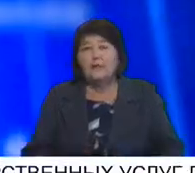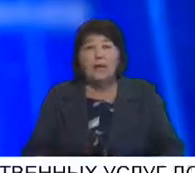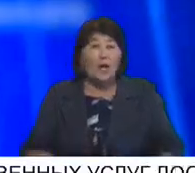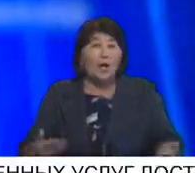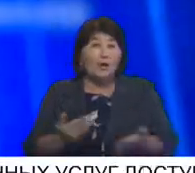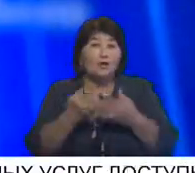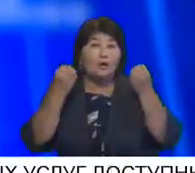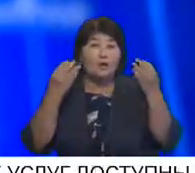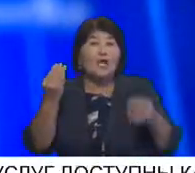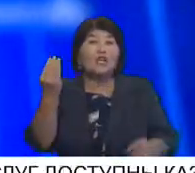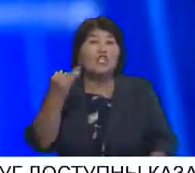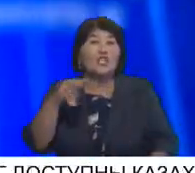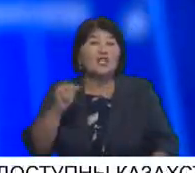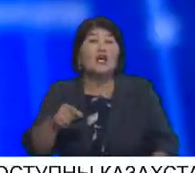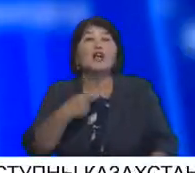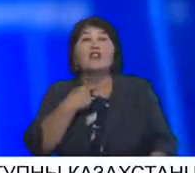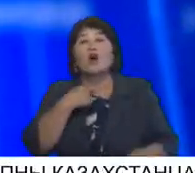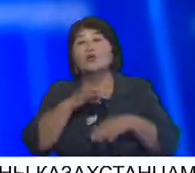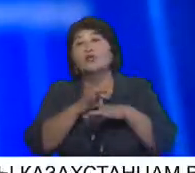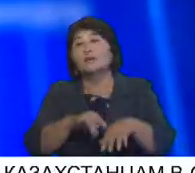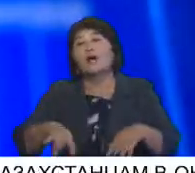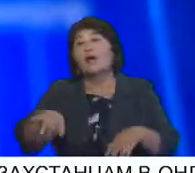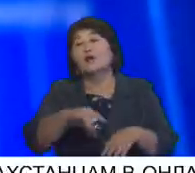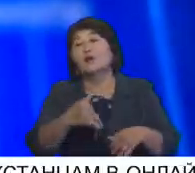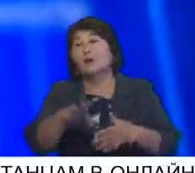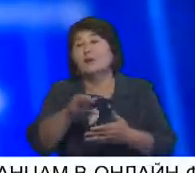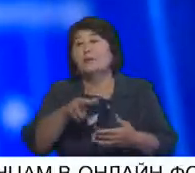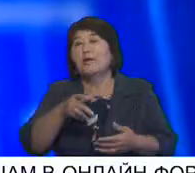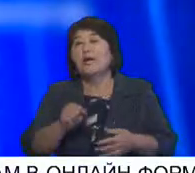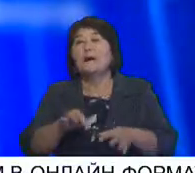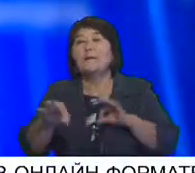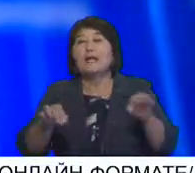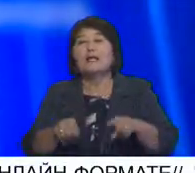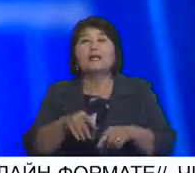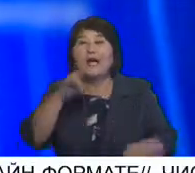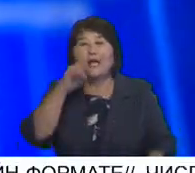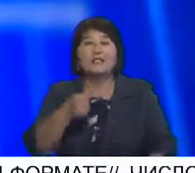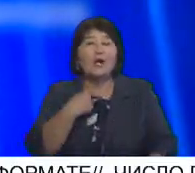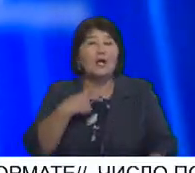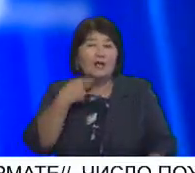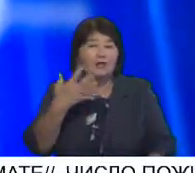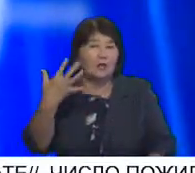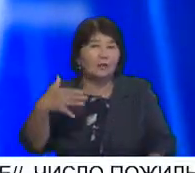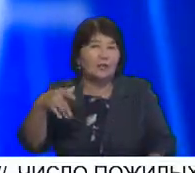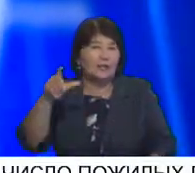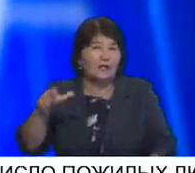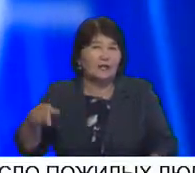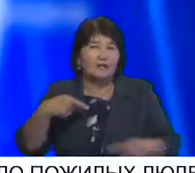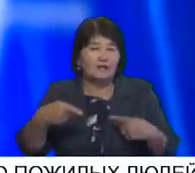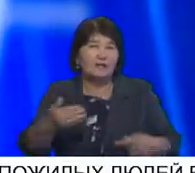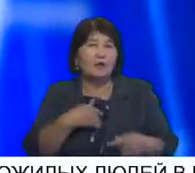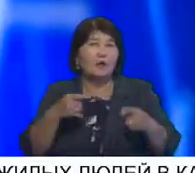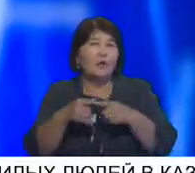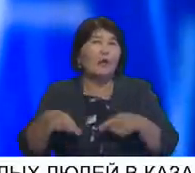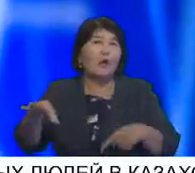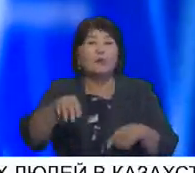Новости культуры. Щеля Дауса провели в районе по образцу мегапроекта «Казахстан Дауса». Откликнулись 50 талантов из разных уголков